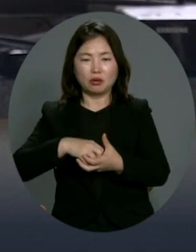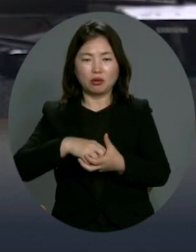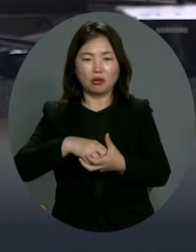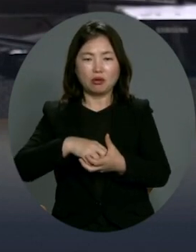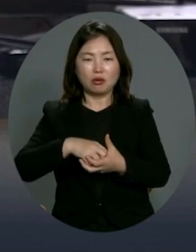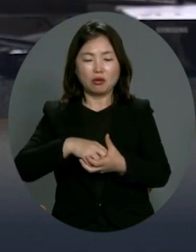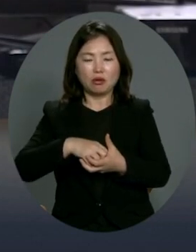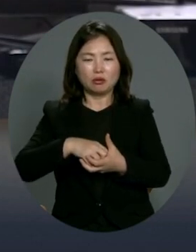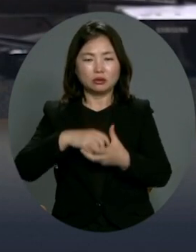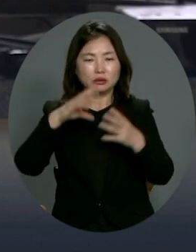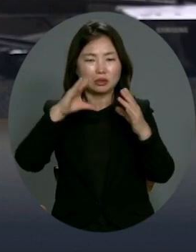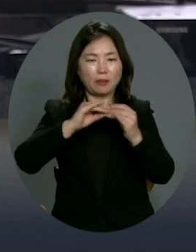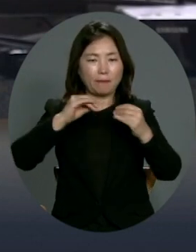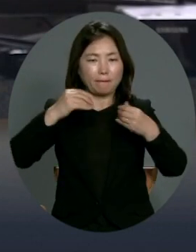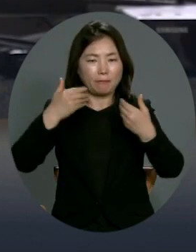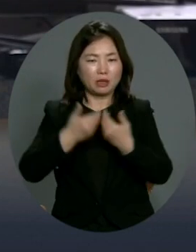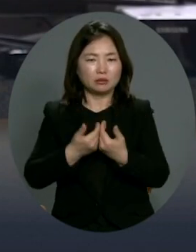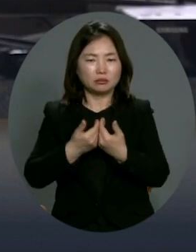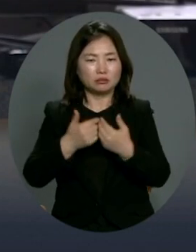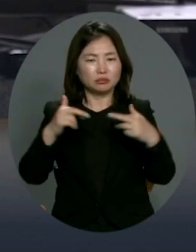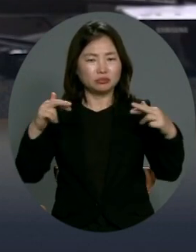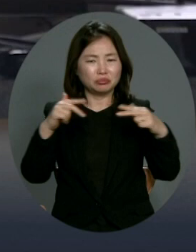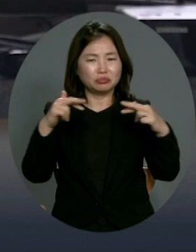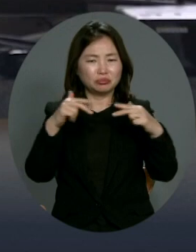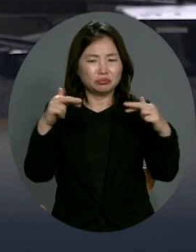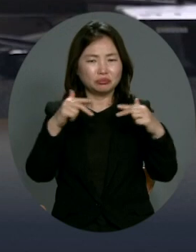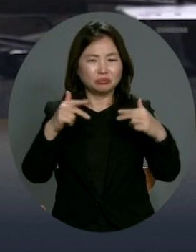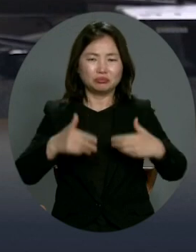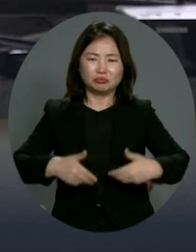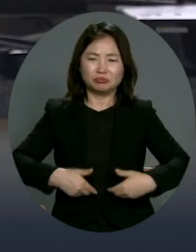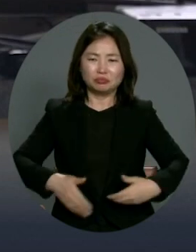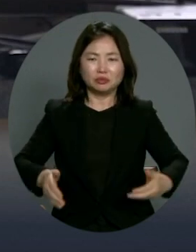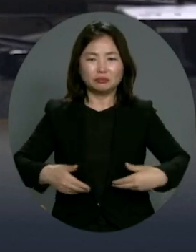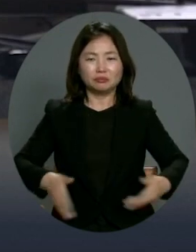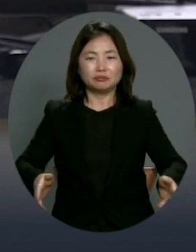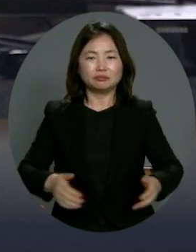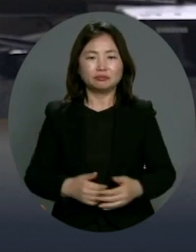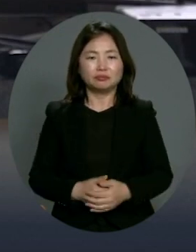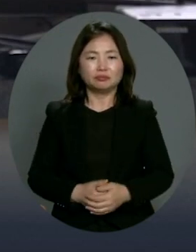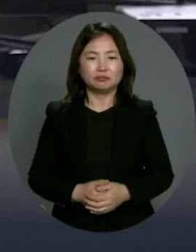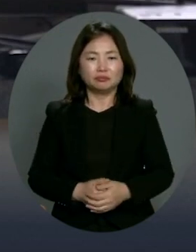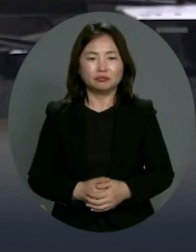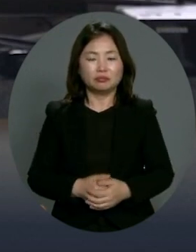시켜라. 찬반 논쟁 할 필요 없을 것 같은데.